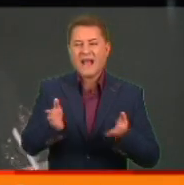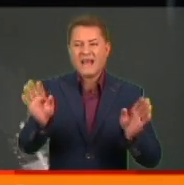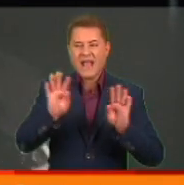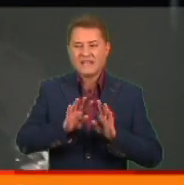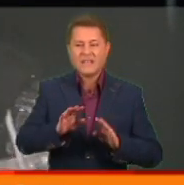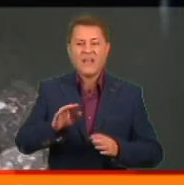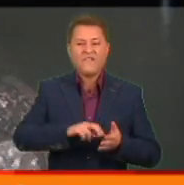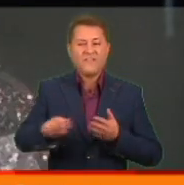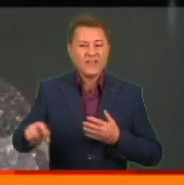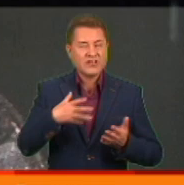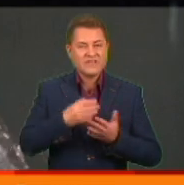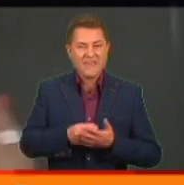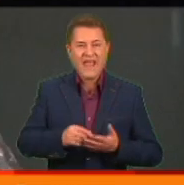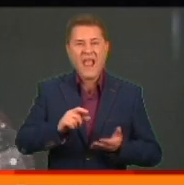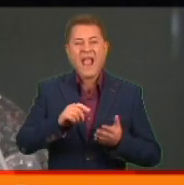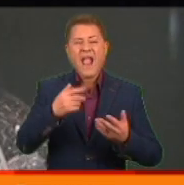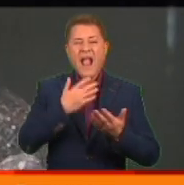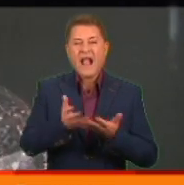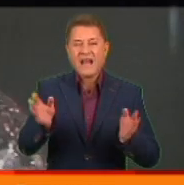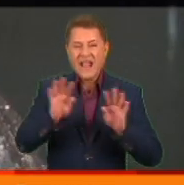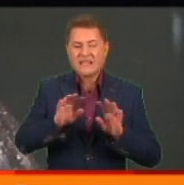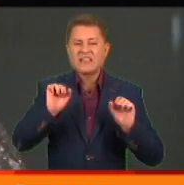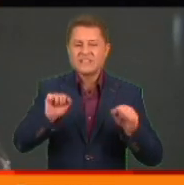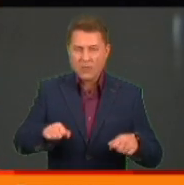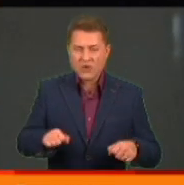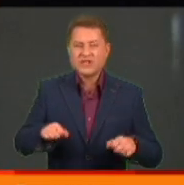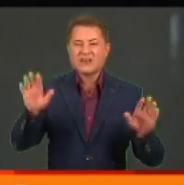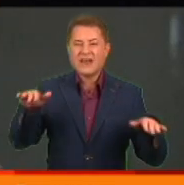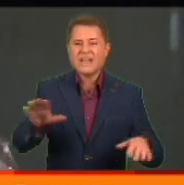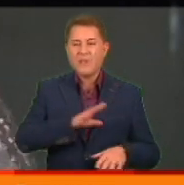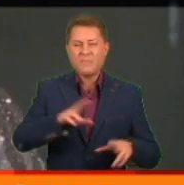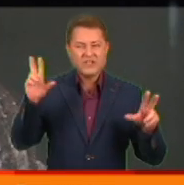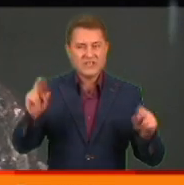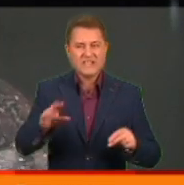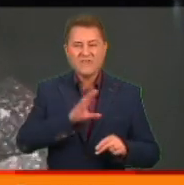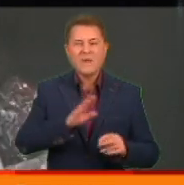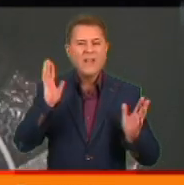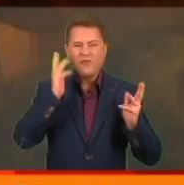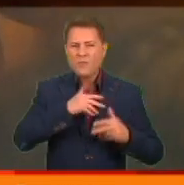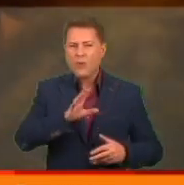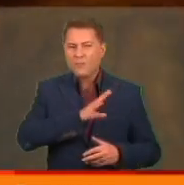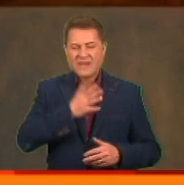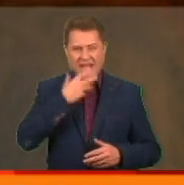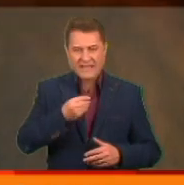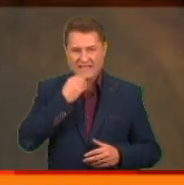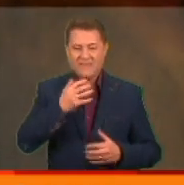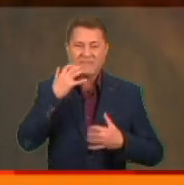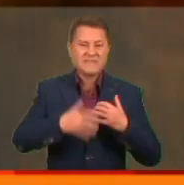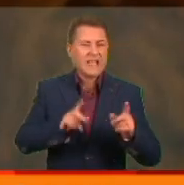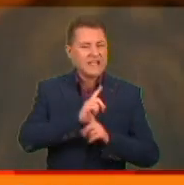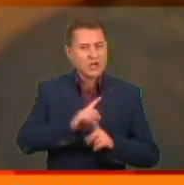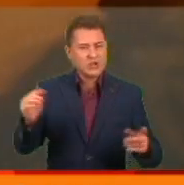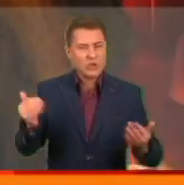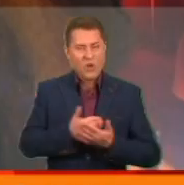тільки вийде з своєї клітки, тільки взяв за руку другого чоловіка, він зможе літати, бути щасливим, бути влюбленим, бути красиво. Серед родзинок нового кліпу і